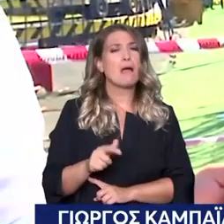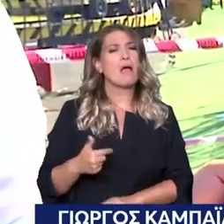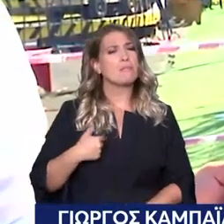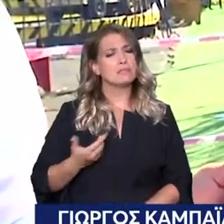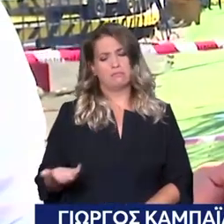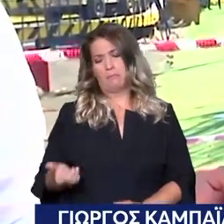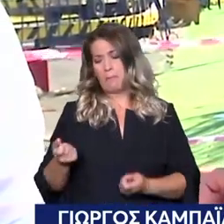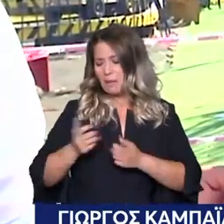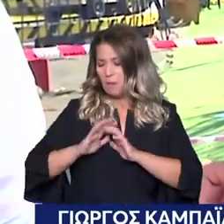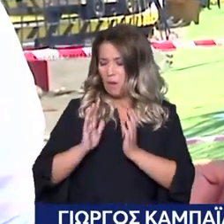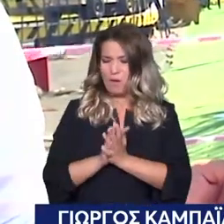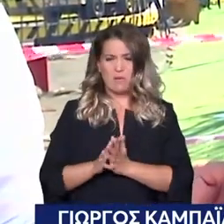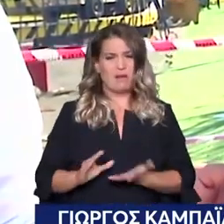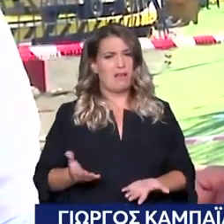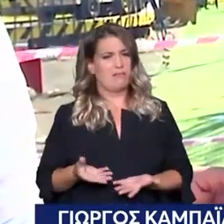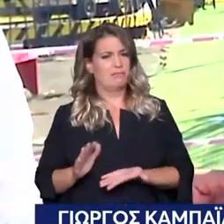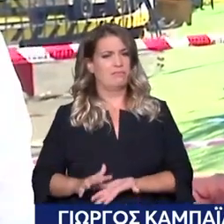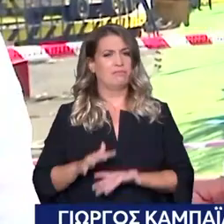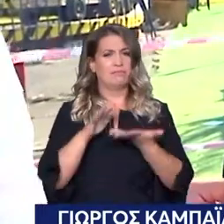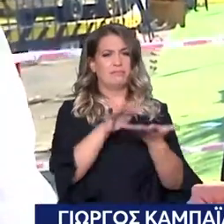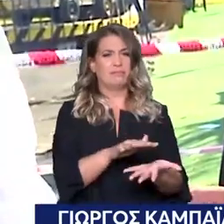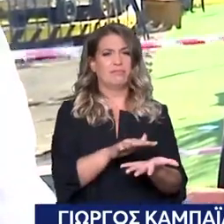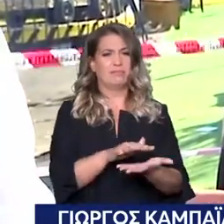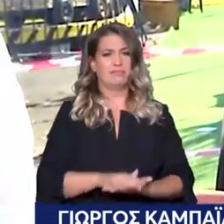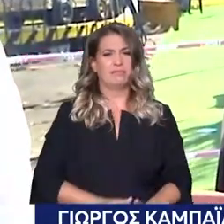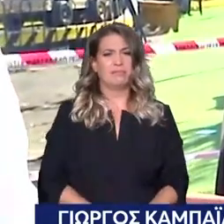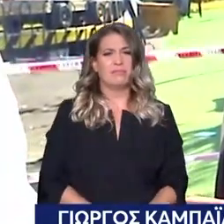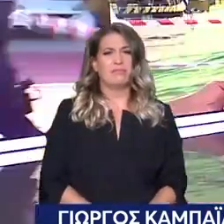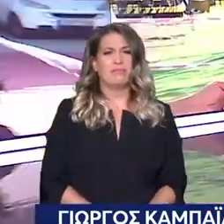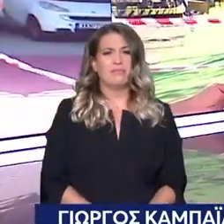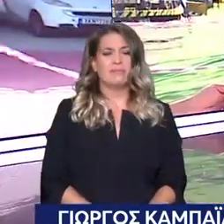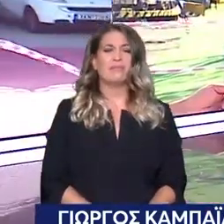της δικαιοσύνης. Σε εσάς. Θα το δείτε, κύριε Γιώργο. Μιλάτε για εσάς. Θα το δείτε σε λίγο.